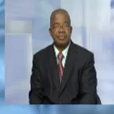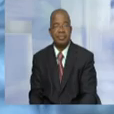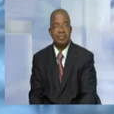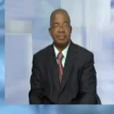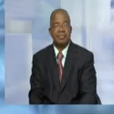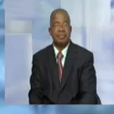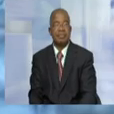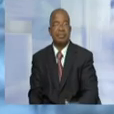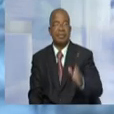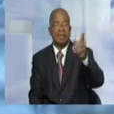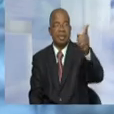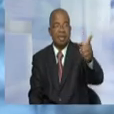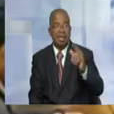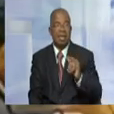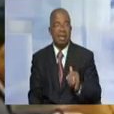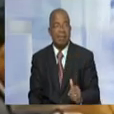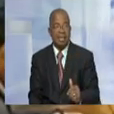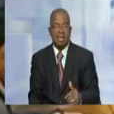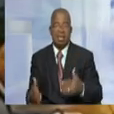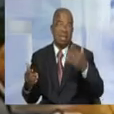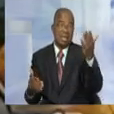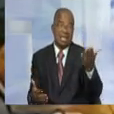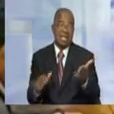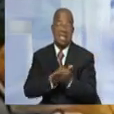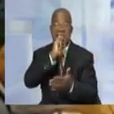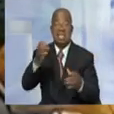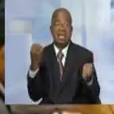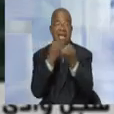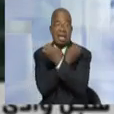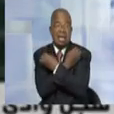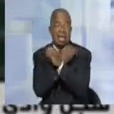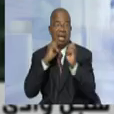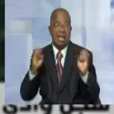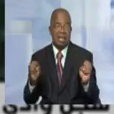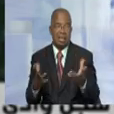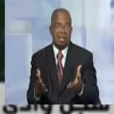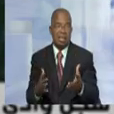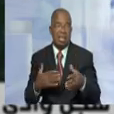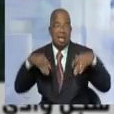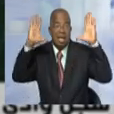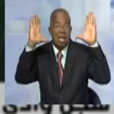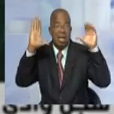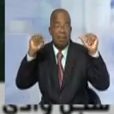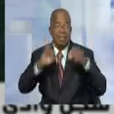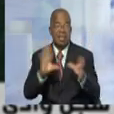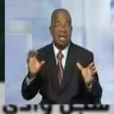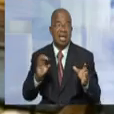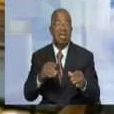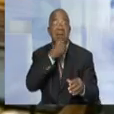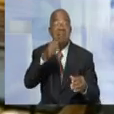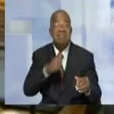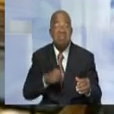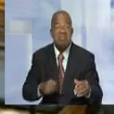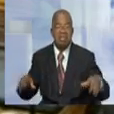Suite du procès pour espionnage de Mohamed Morsi, le président égyptien destitué est accusé d'avoir transmis entre 2005 et